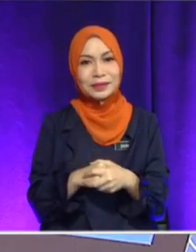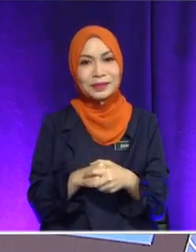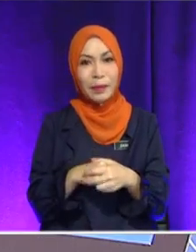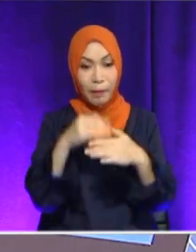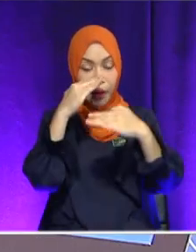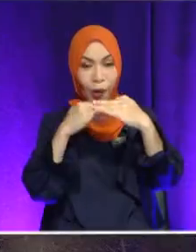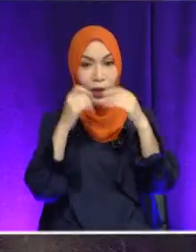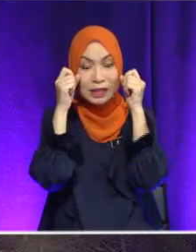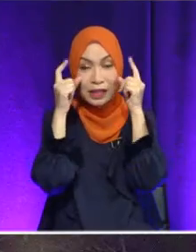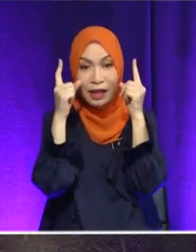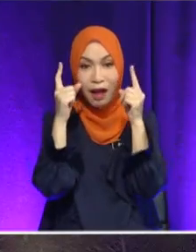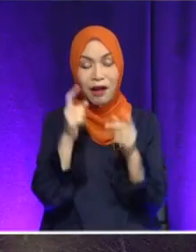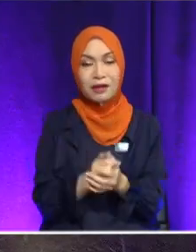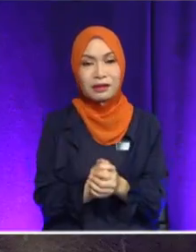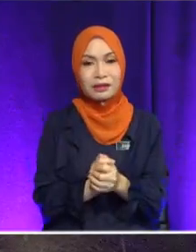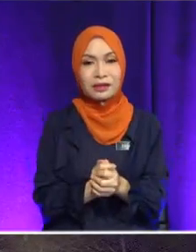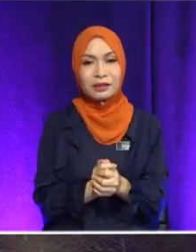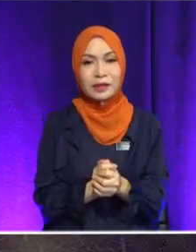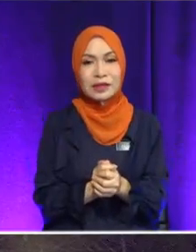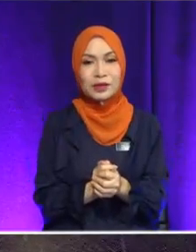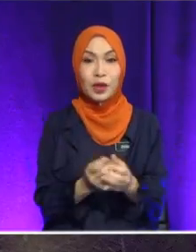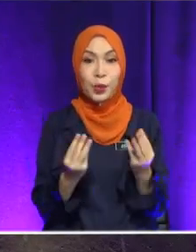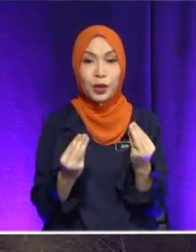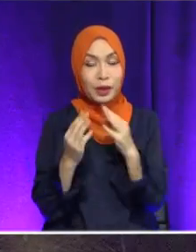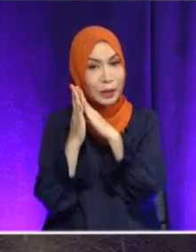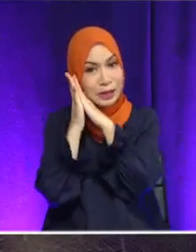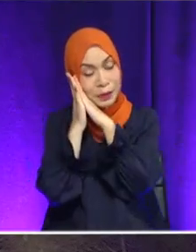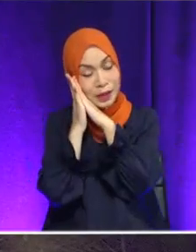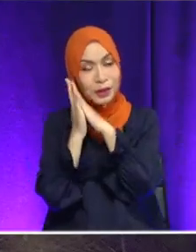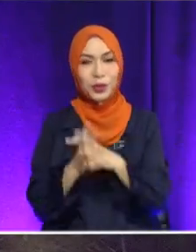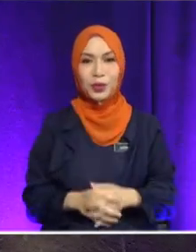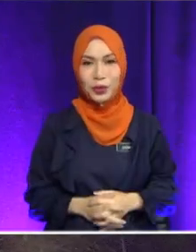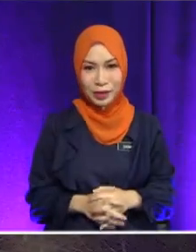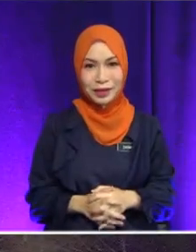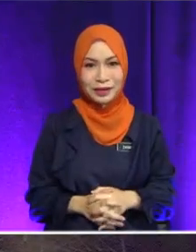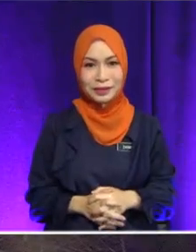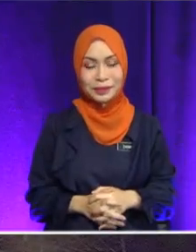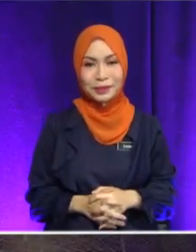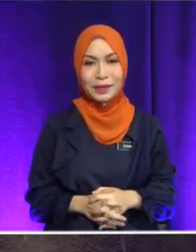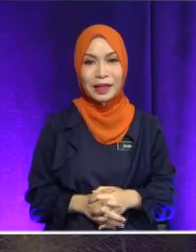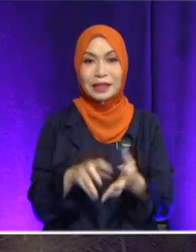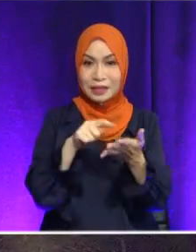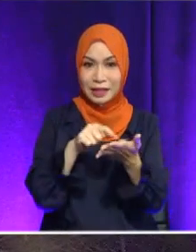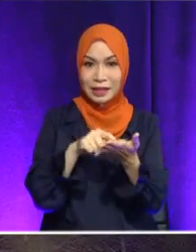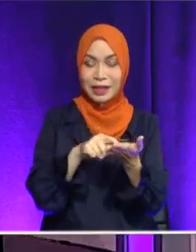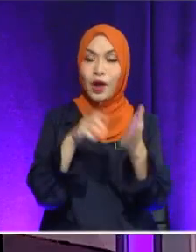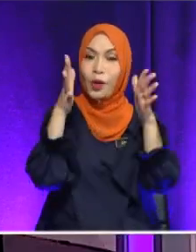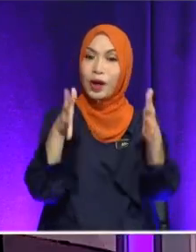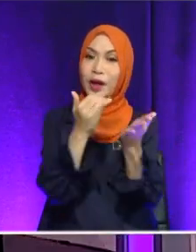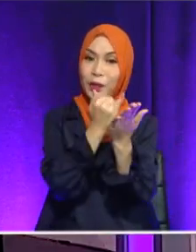kandungan karya aliran ini lebih kepada fokus kepada imajinasi daripada reality oke di sini pelukis lebih suka menggunakan